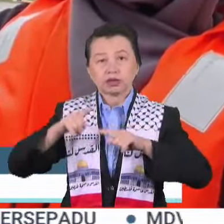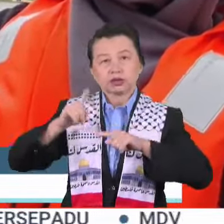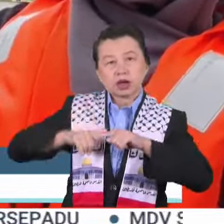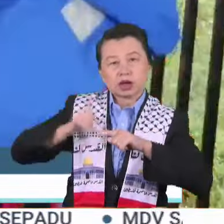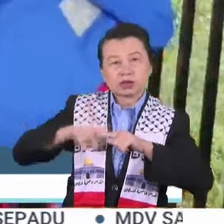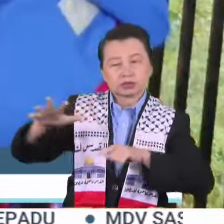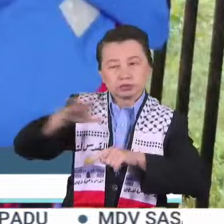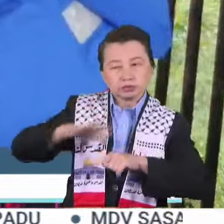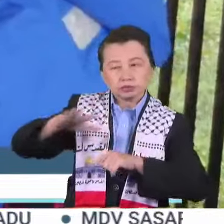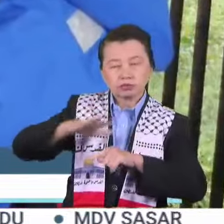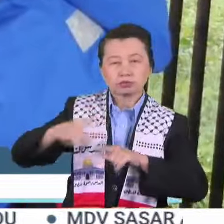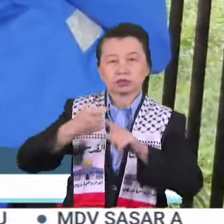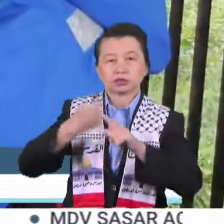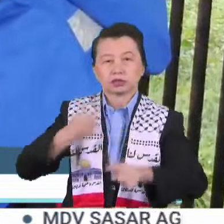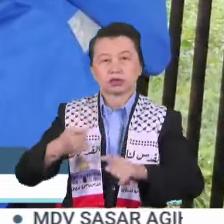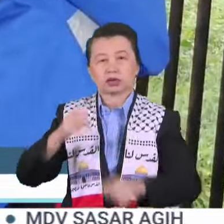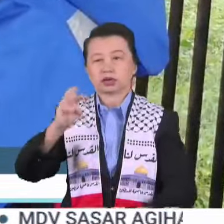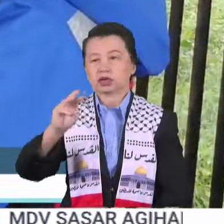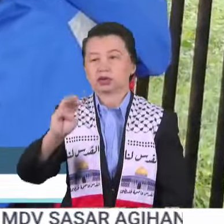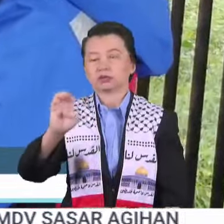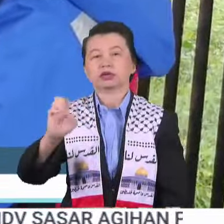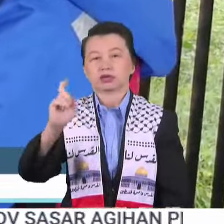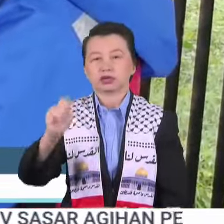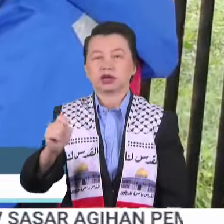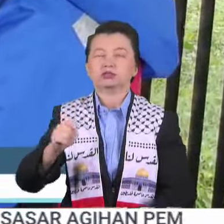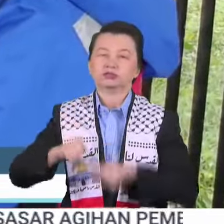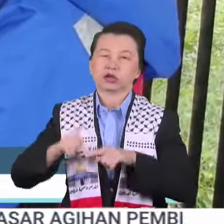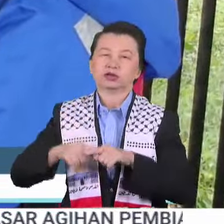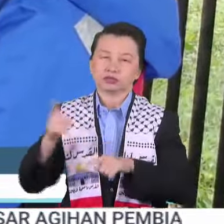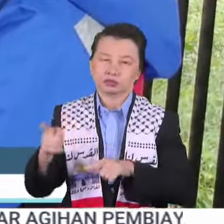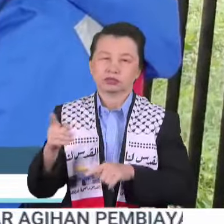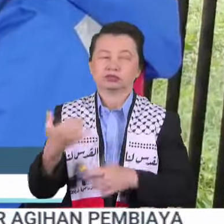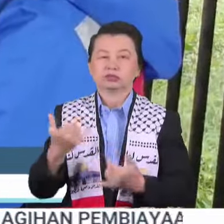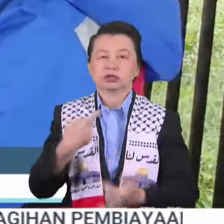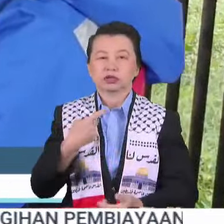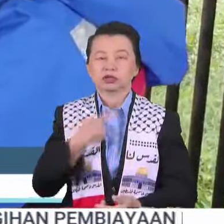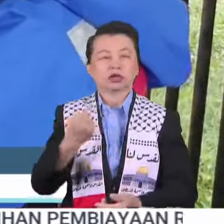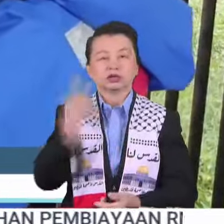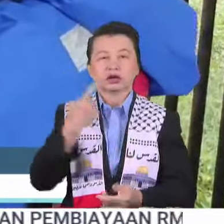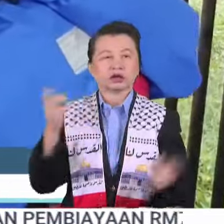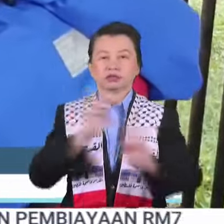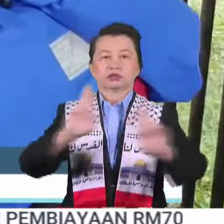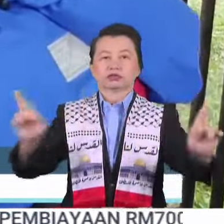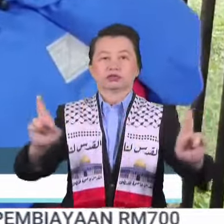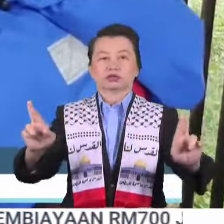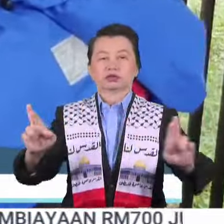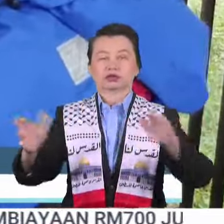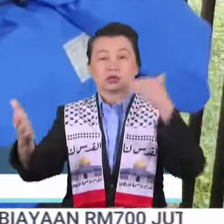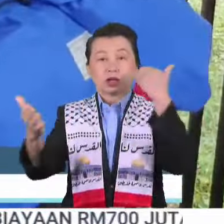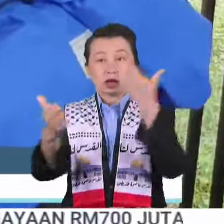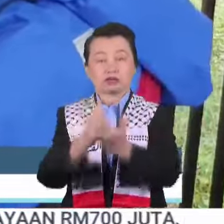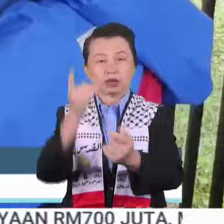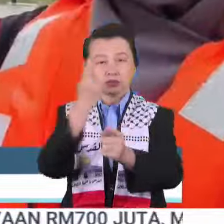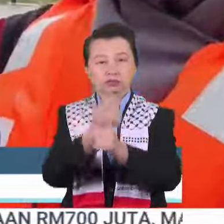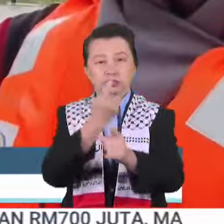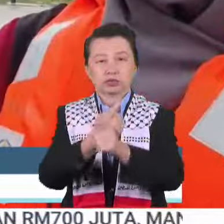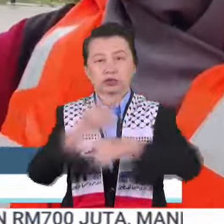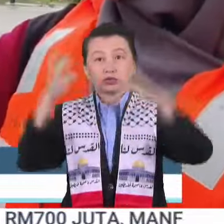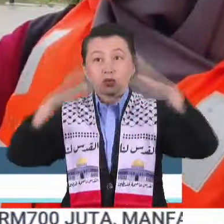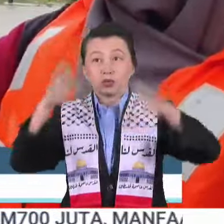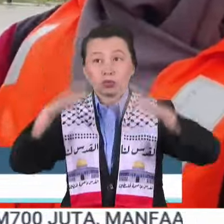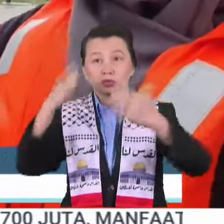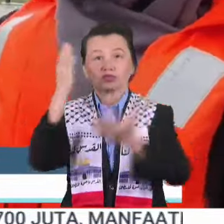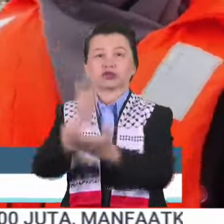ramalan yang akan dikeluarkan oleh pihak Jabatan Meteorologi lah. Kita sentiasa bersedia sehinggalah berakhirnya monsun timur laut